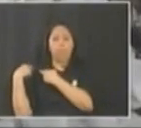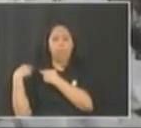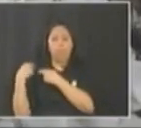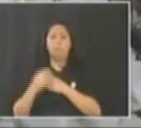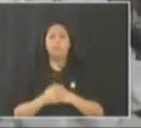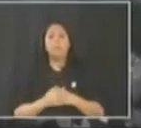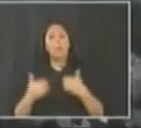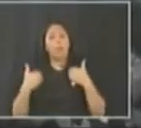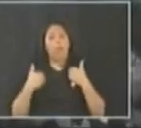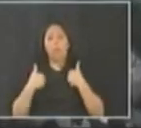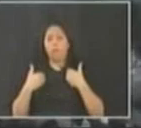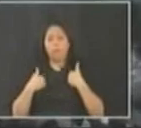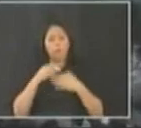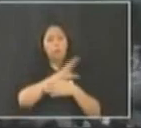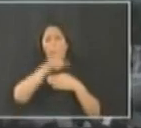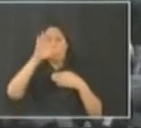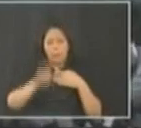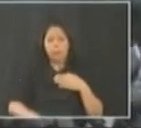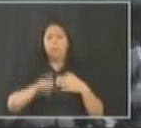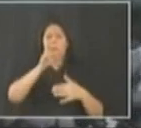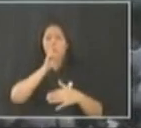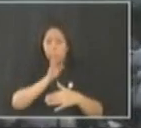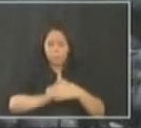na may buong pagpapakumbaba,